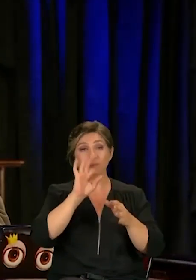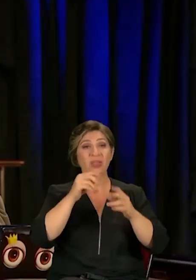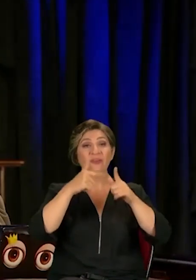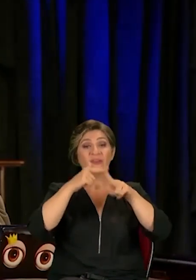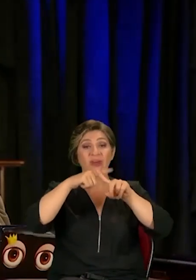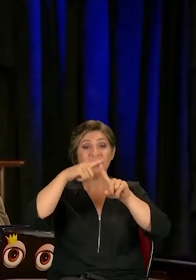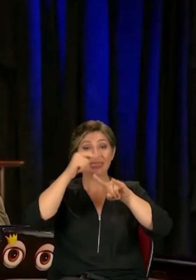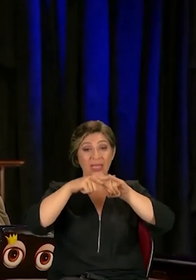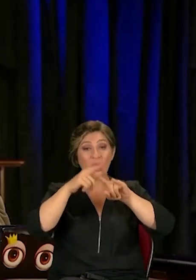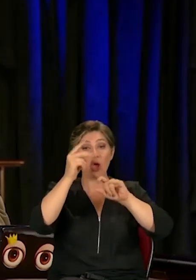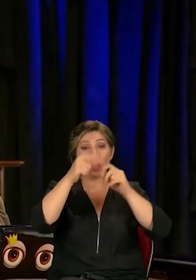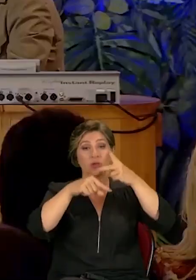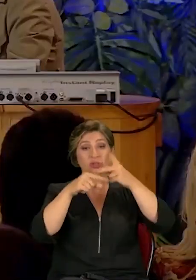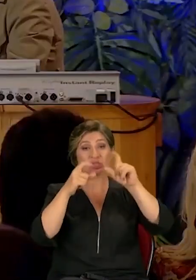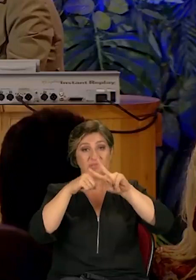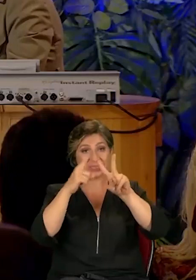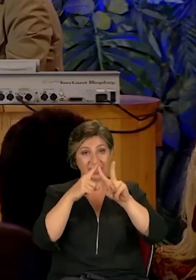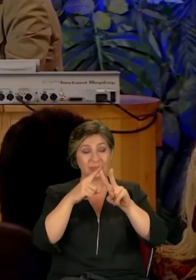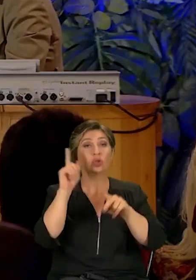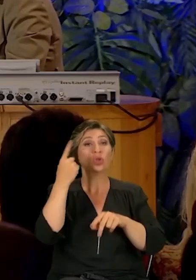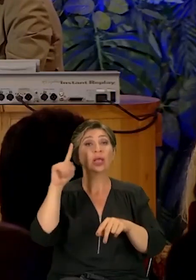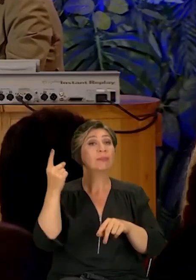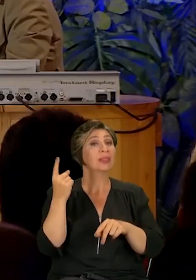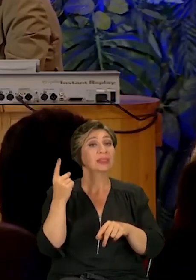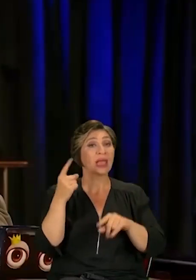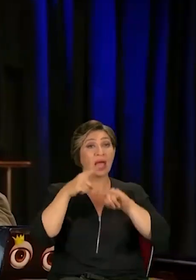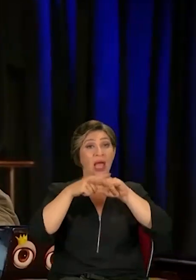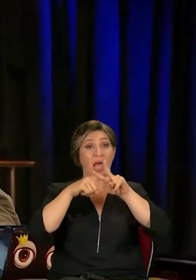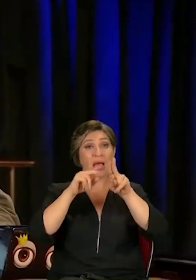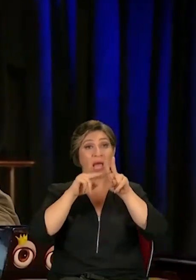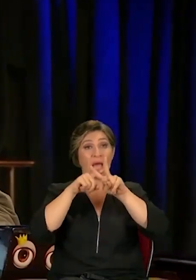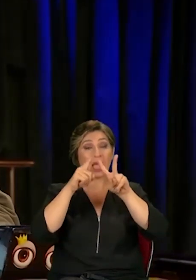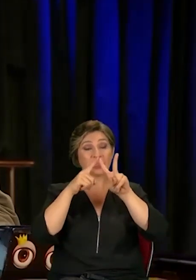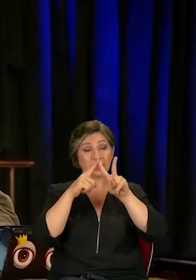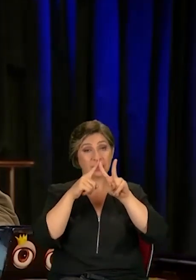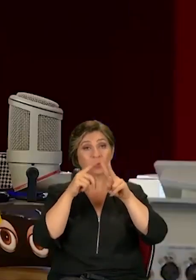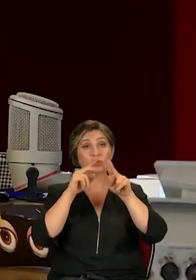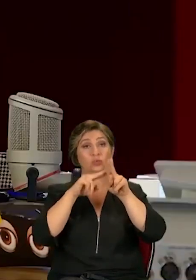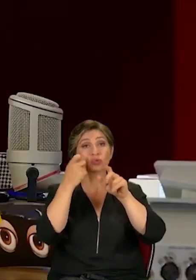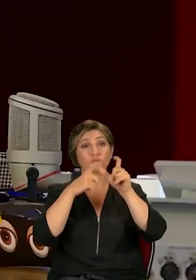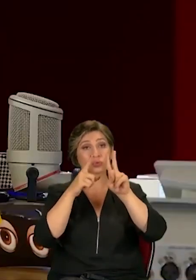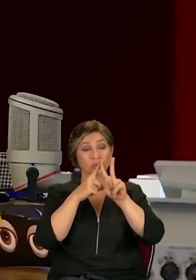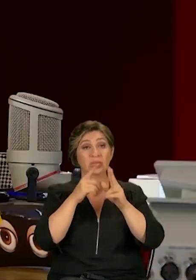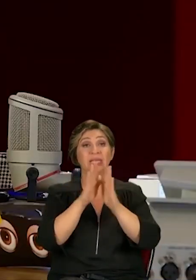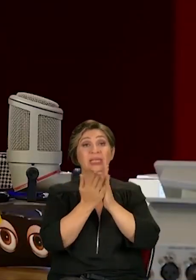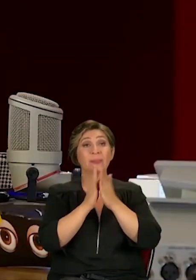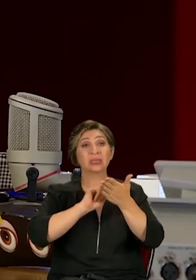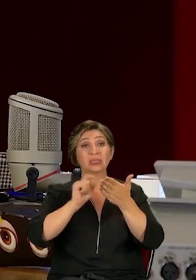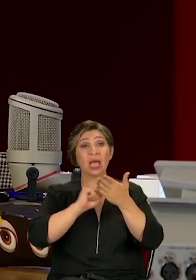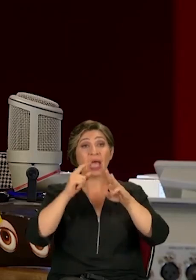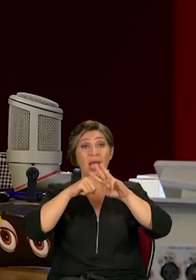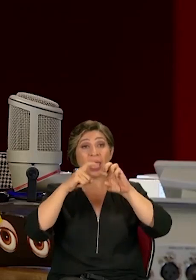Özcan, Şeyda Delibaşı, yönetmeni ise Hakan Kurşun. Ama kitabın yazarı Erdal